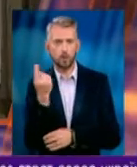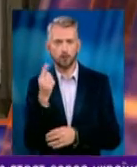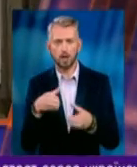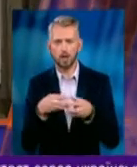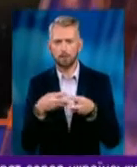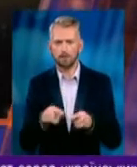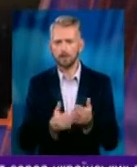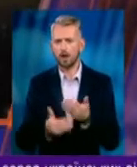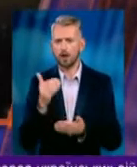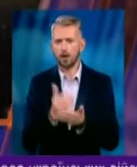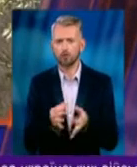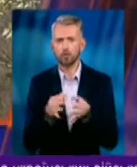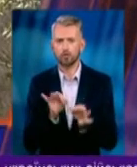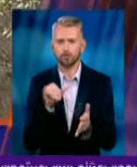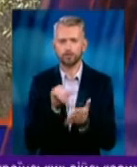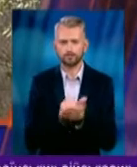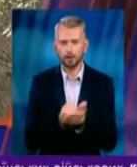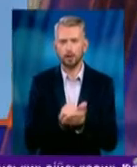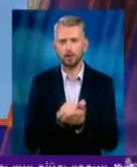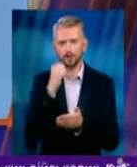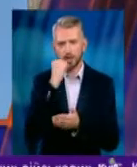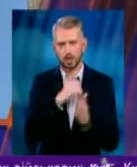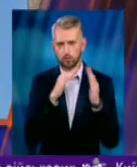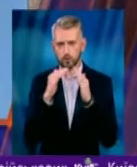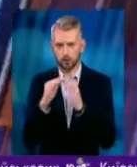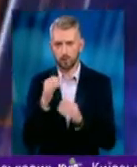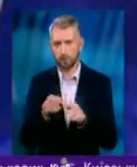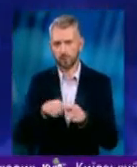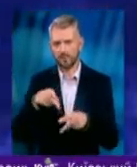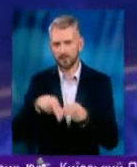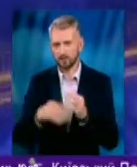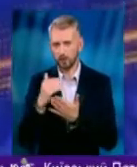нарешті дозволив ставити їх у старих будинках. Про це вже наприкінці.